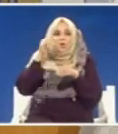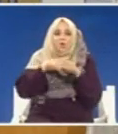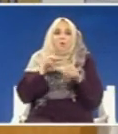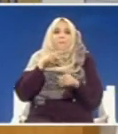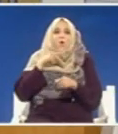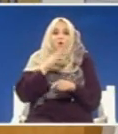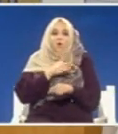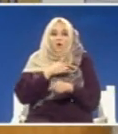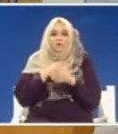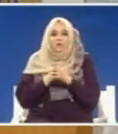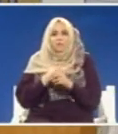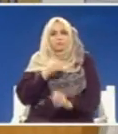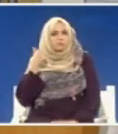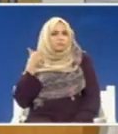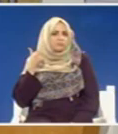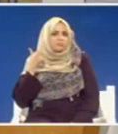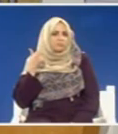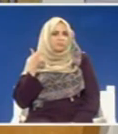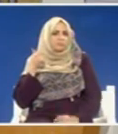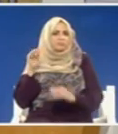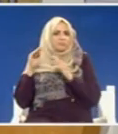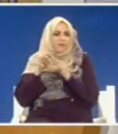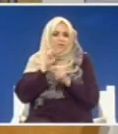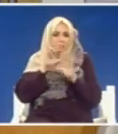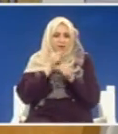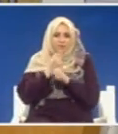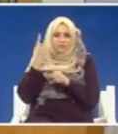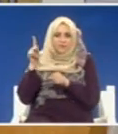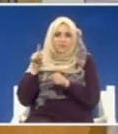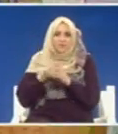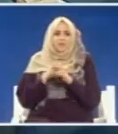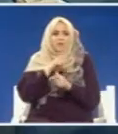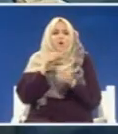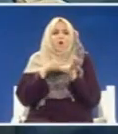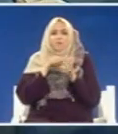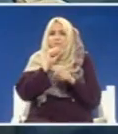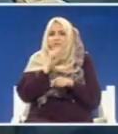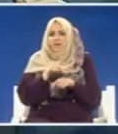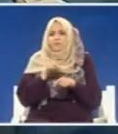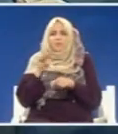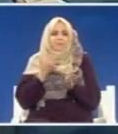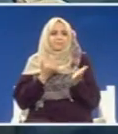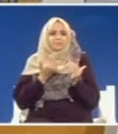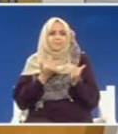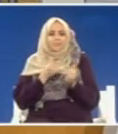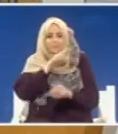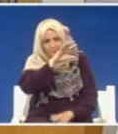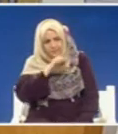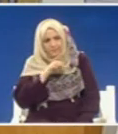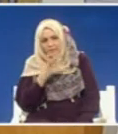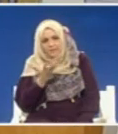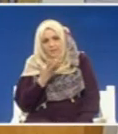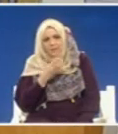رب. سمعها صاحب البيت، انتظرها حتى سلمت من صلاتها، فقال لها: يا